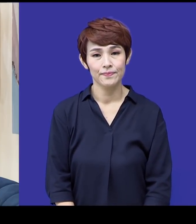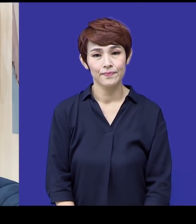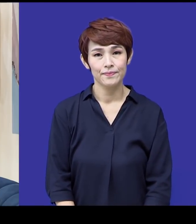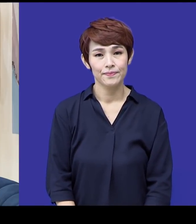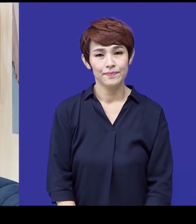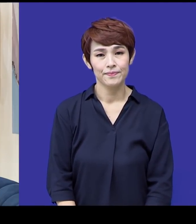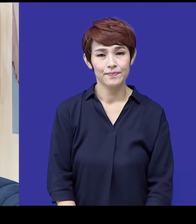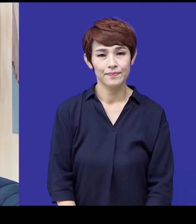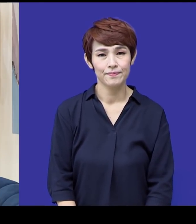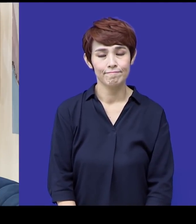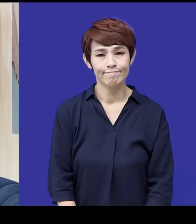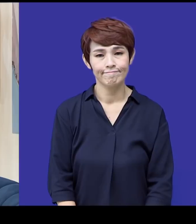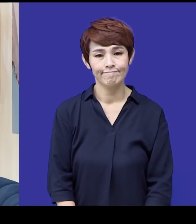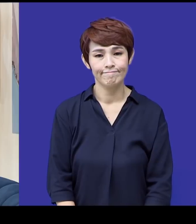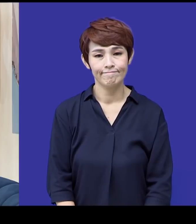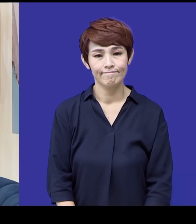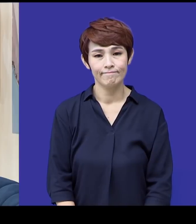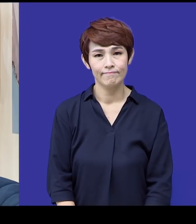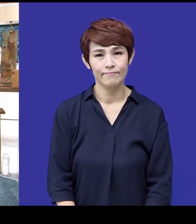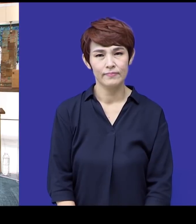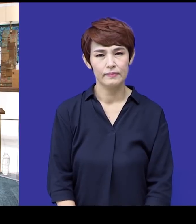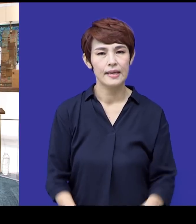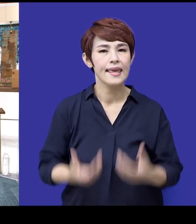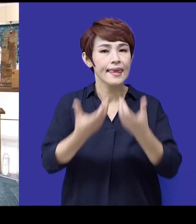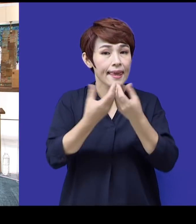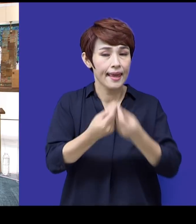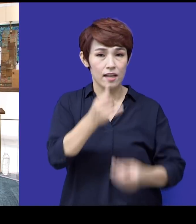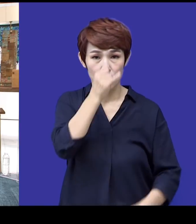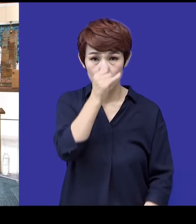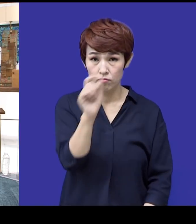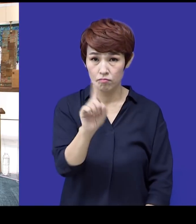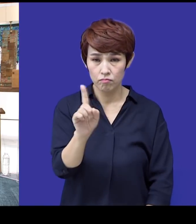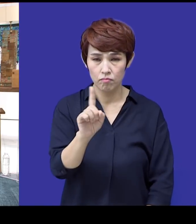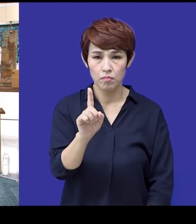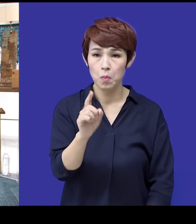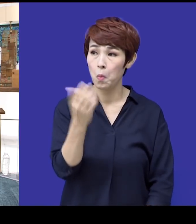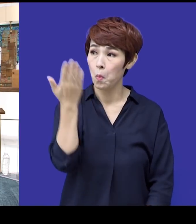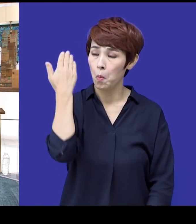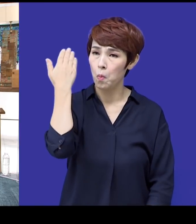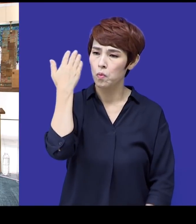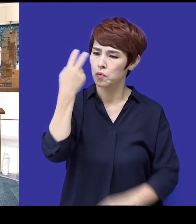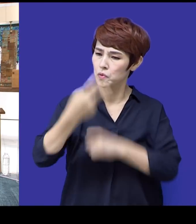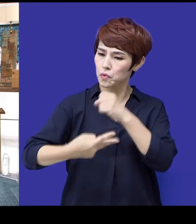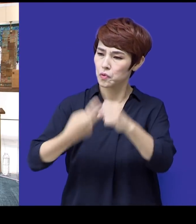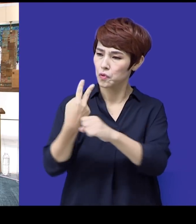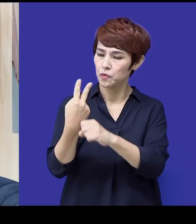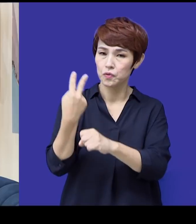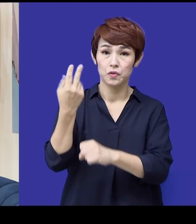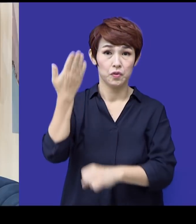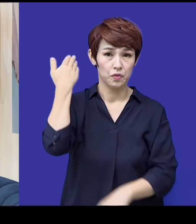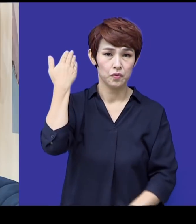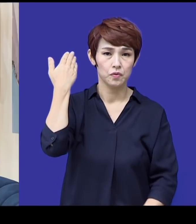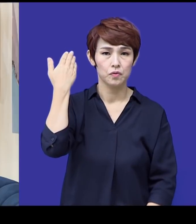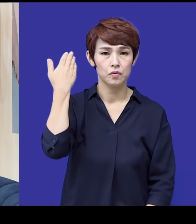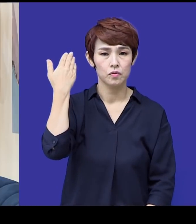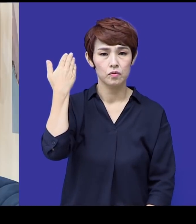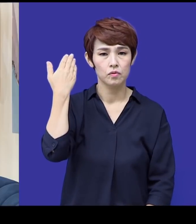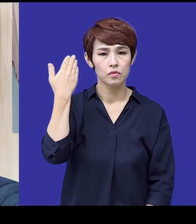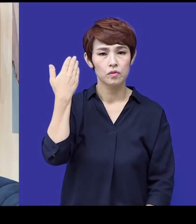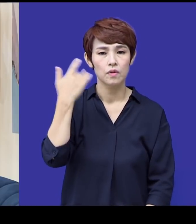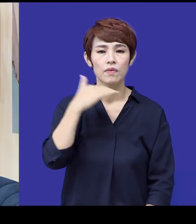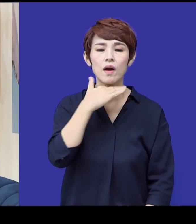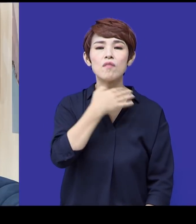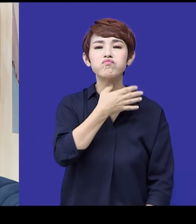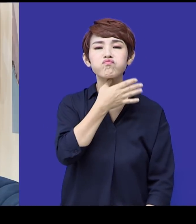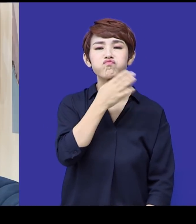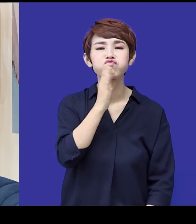그것 중에 하나가 그런 예가 하나가 있어요. 예. 얼마 전에 한 2년 전에 예. 94세